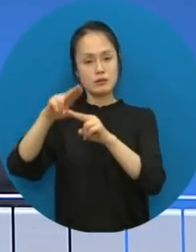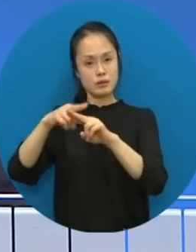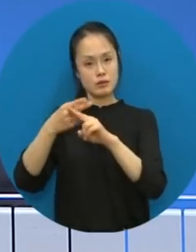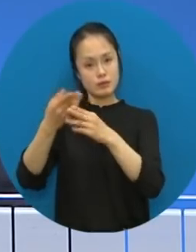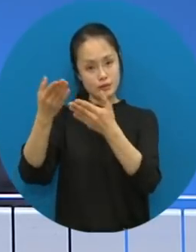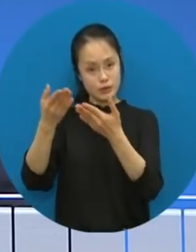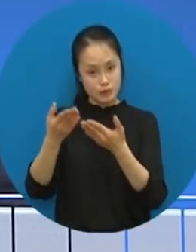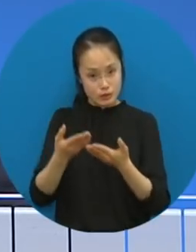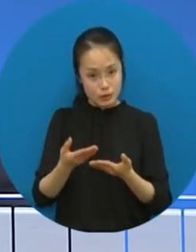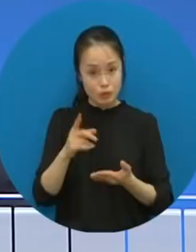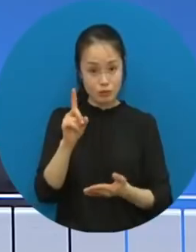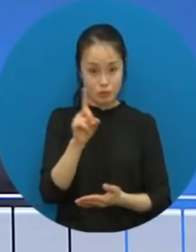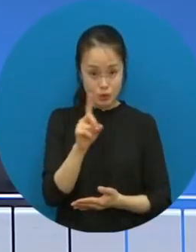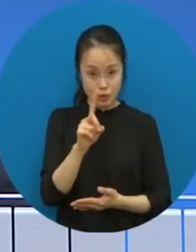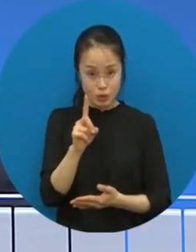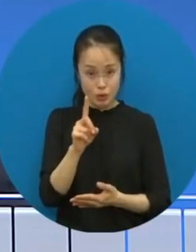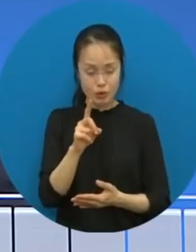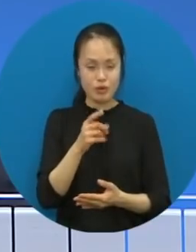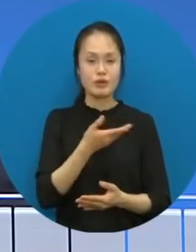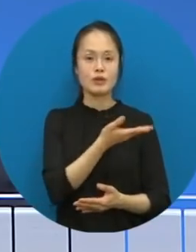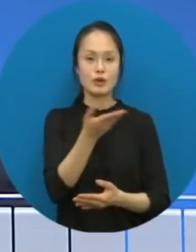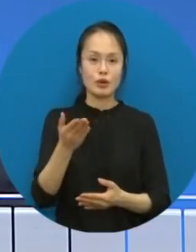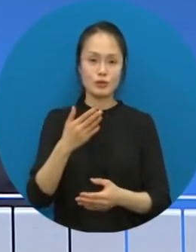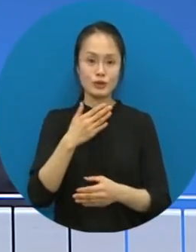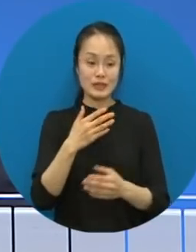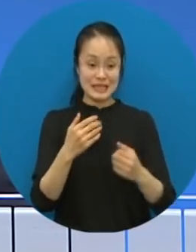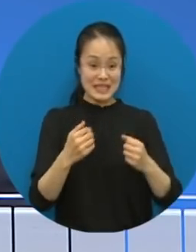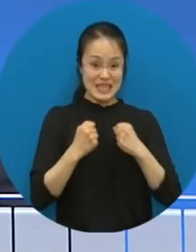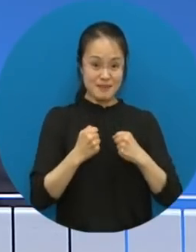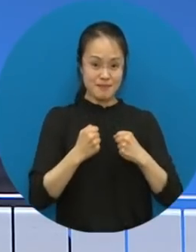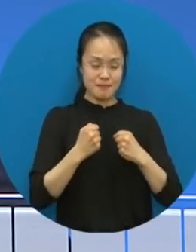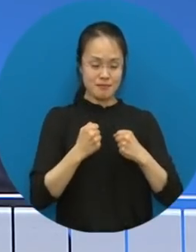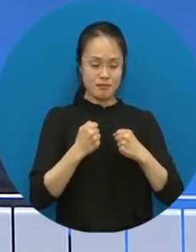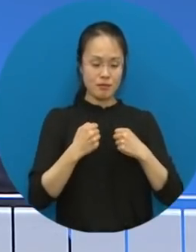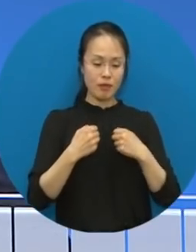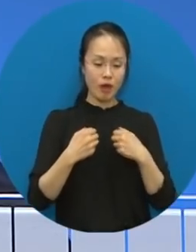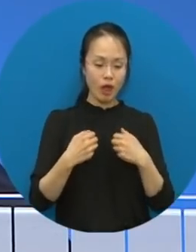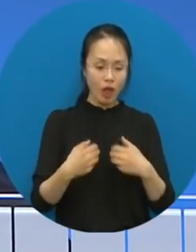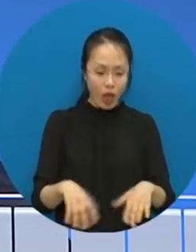여러분의 힘을 빼주시는 선물을 주십니다. 할렐루야.